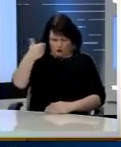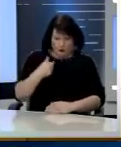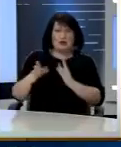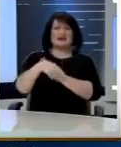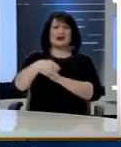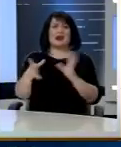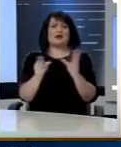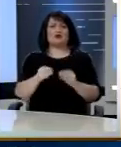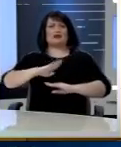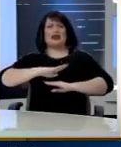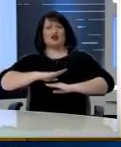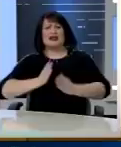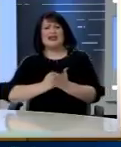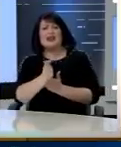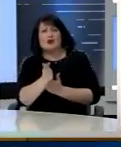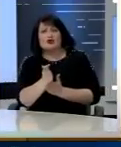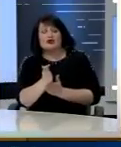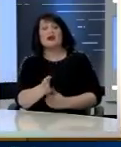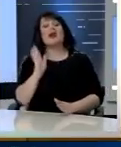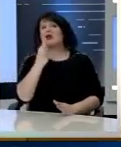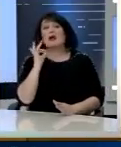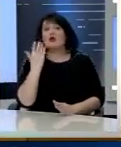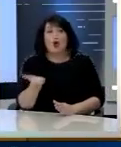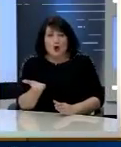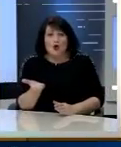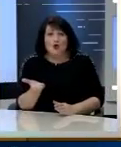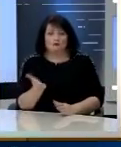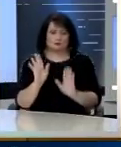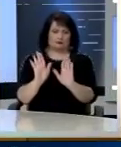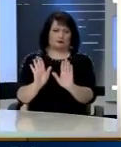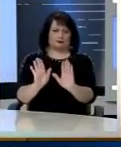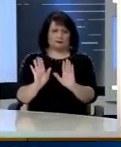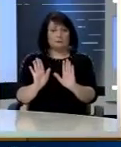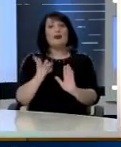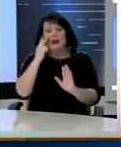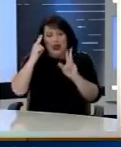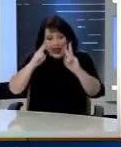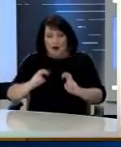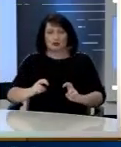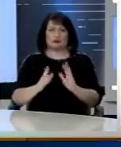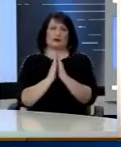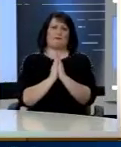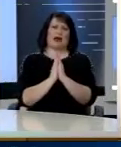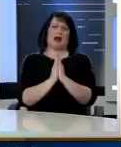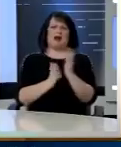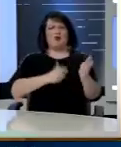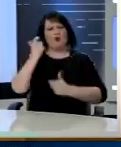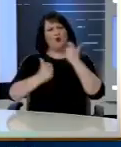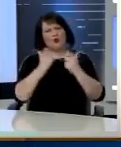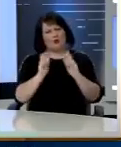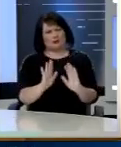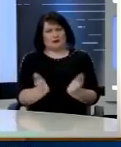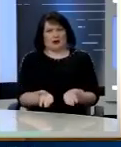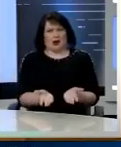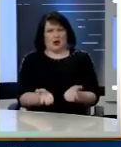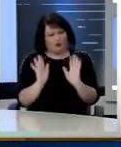στρατιωτικής δικαιοσύνης προκειμένου να ελέγξει. λέξη. Παιδιά, προκειμένου να κάνει 100